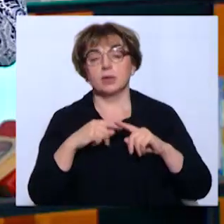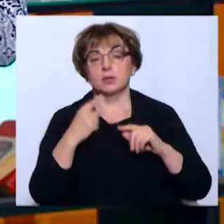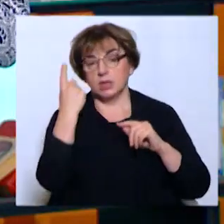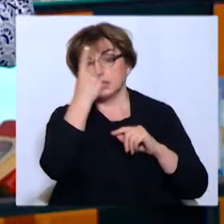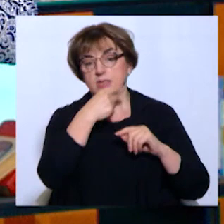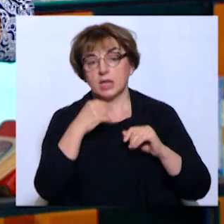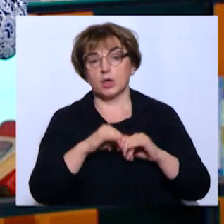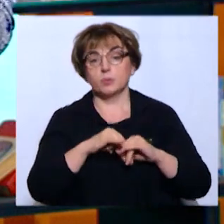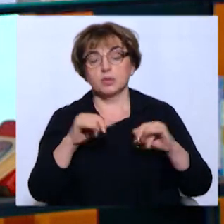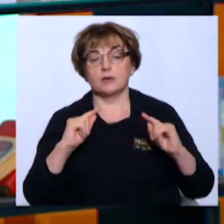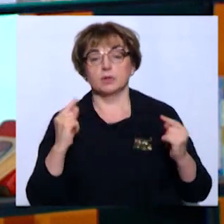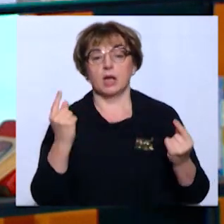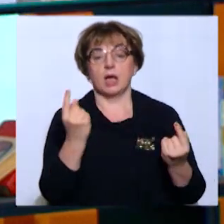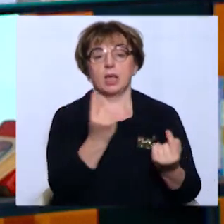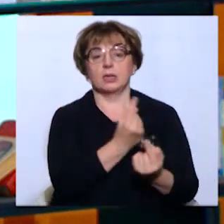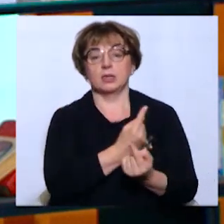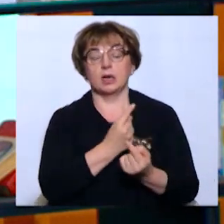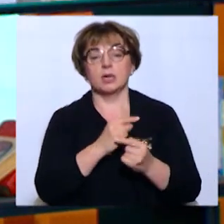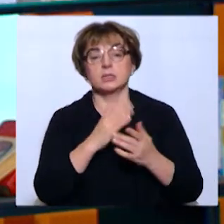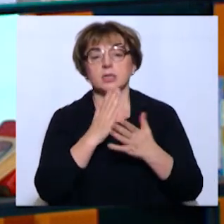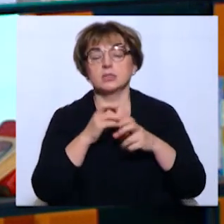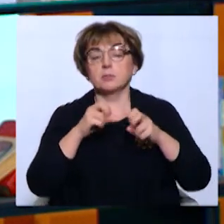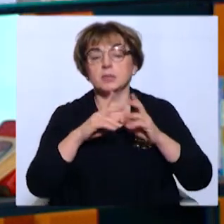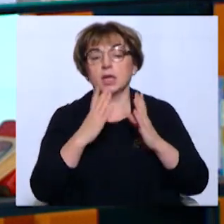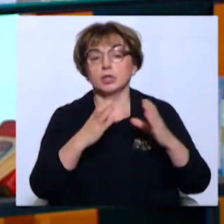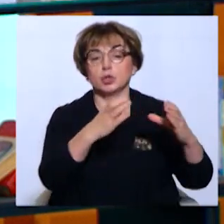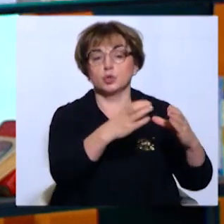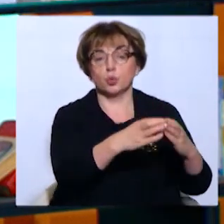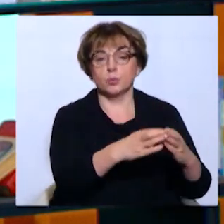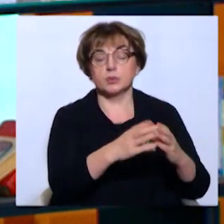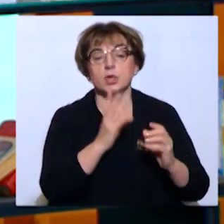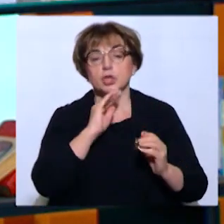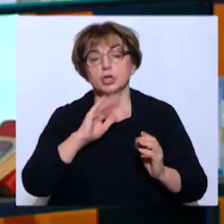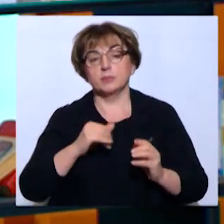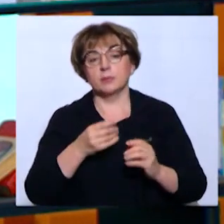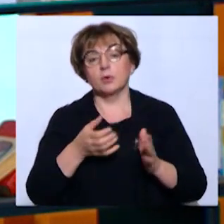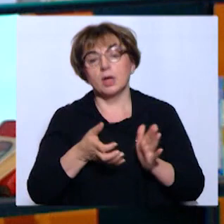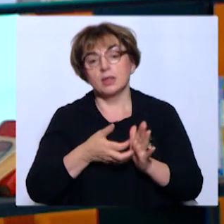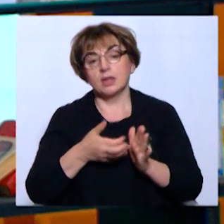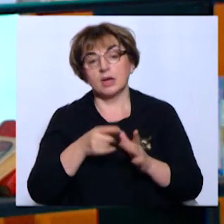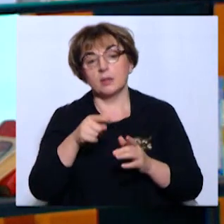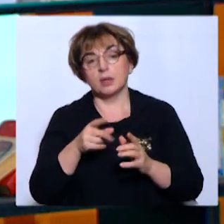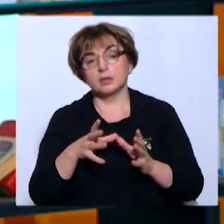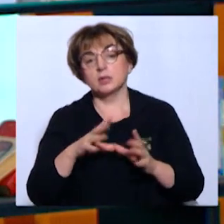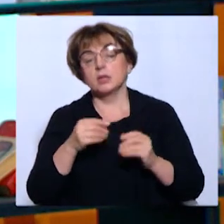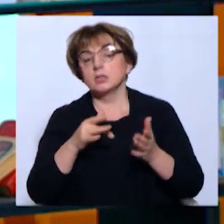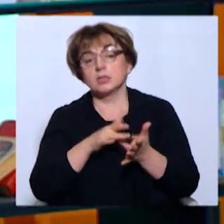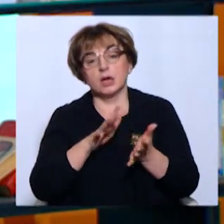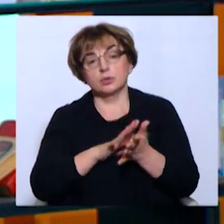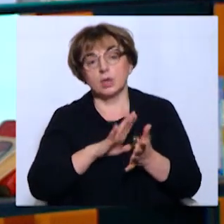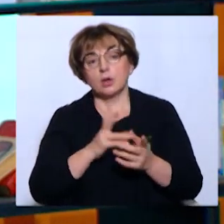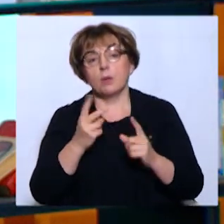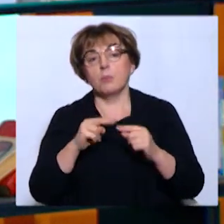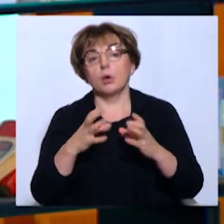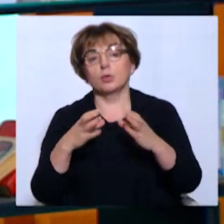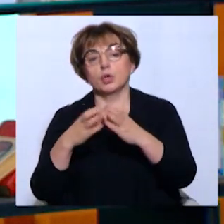მაშინ მისი ინდივიდები შექმნიან რაღაც ერთ ჯგუფს, შემდეგ ნაკლებად იქნებიან, ან შეიძლება საერთოდაც არ იყვნენ,